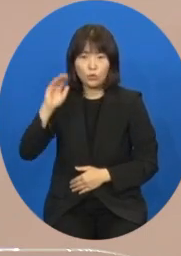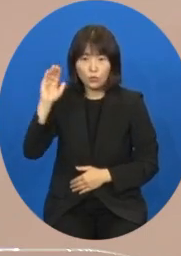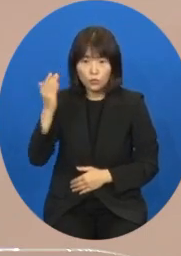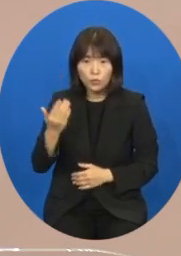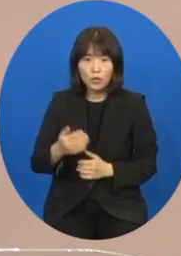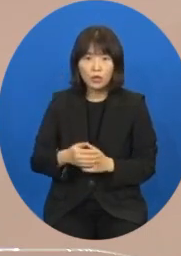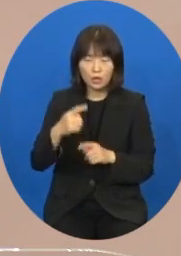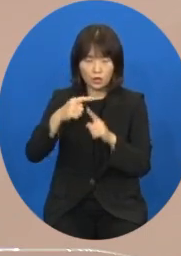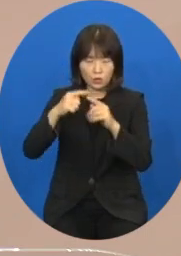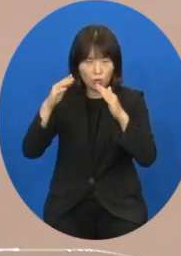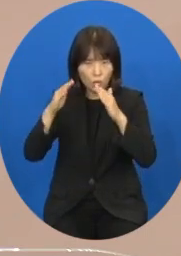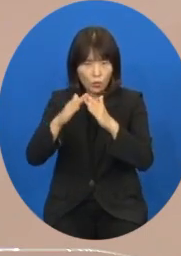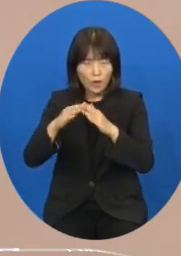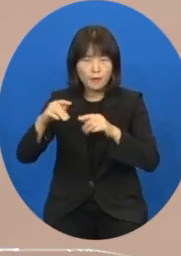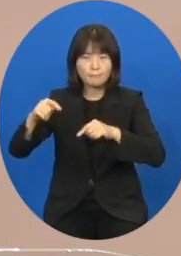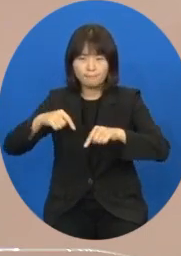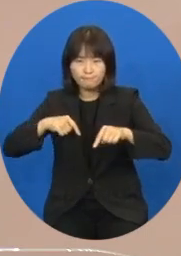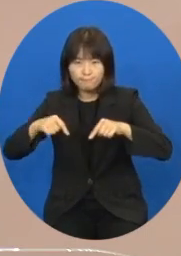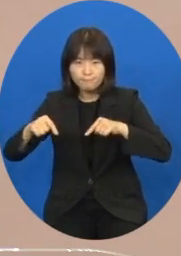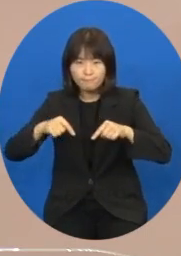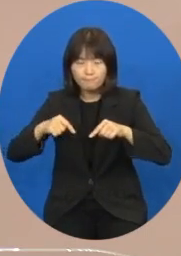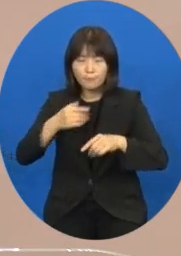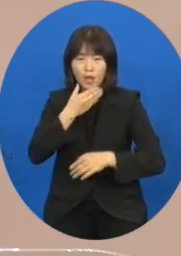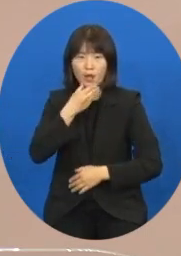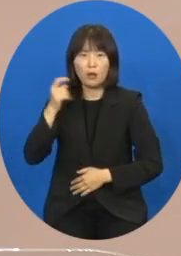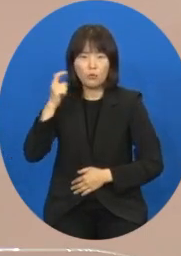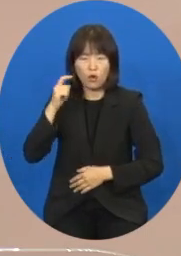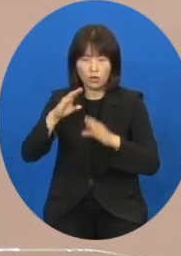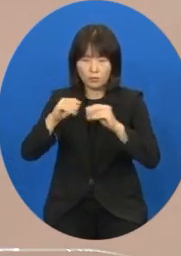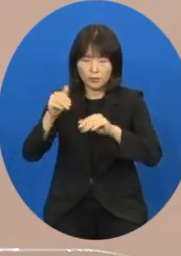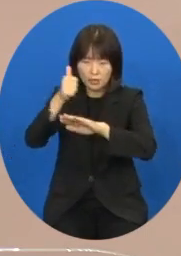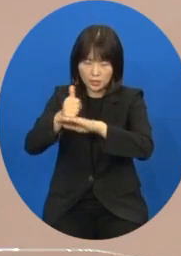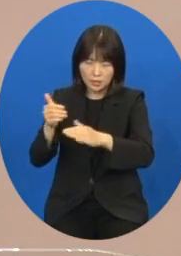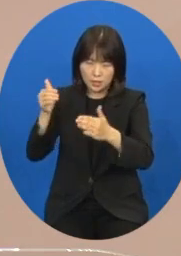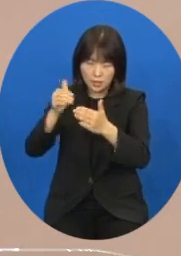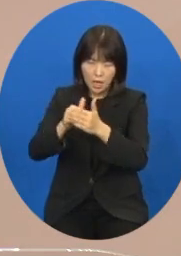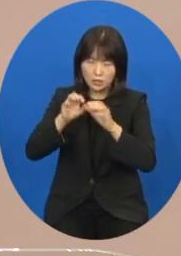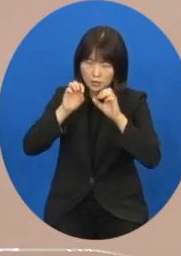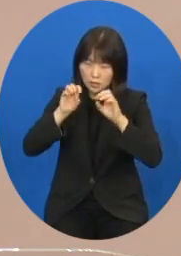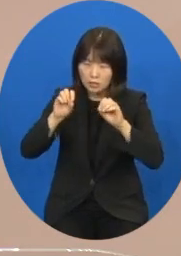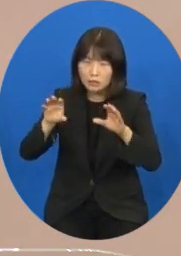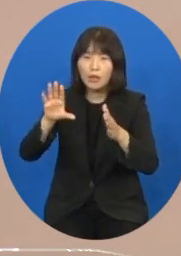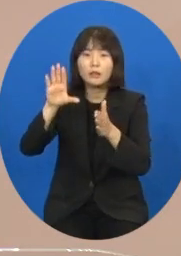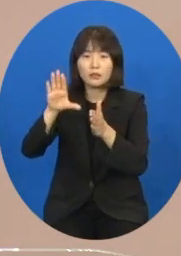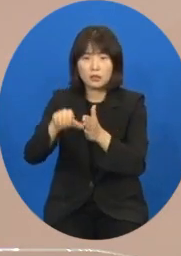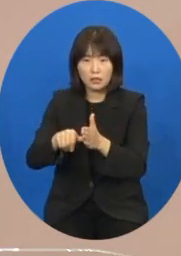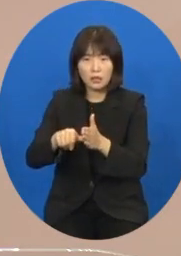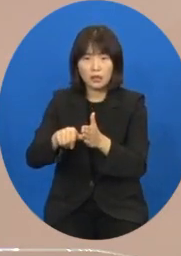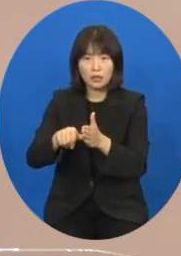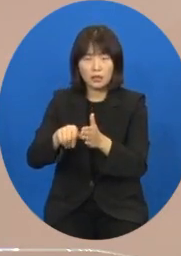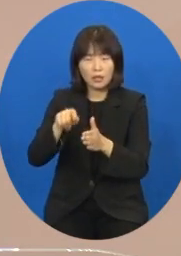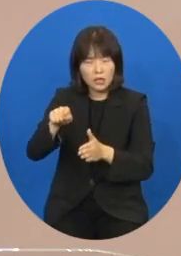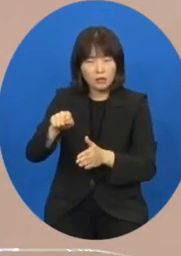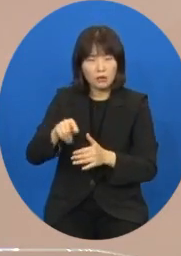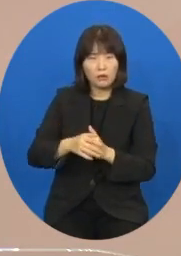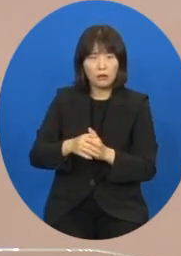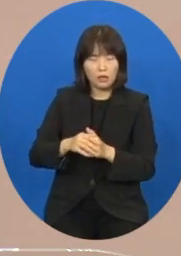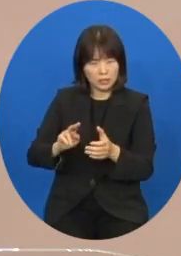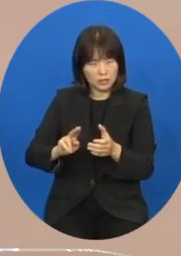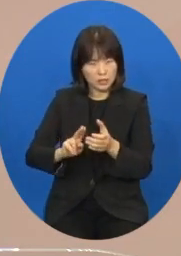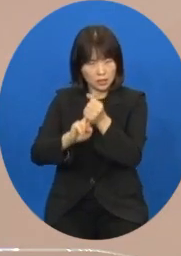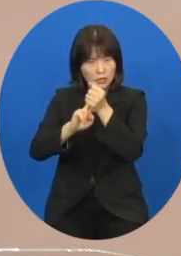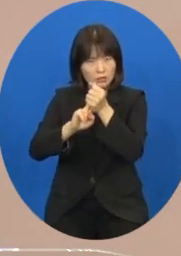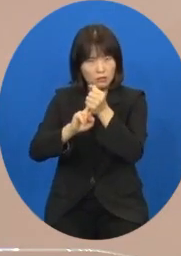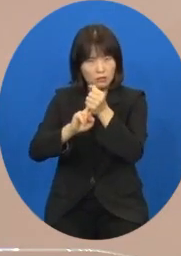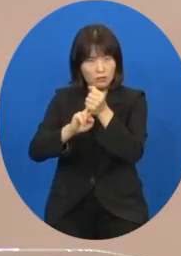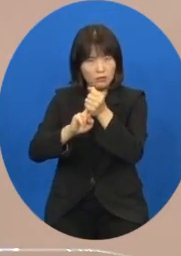제 교회를 치리하고 복음을 땅끝까지 전할 때 이런 오병이어의 기적이 일어나야